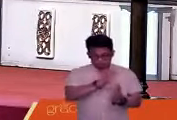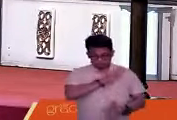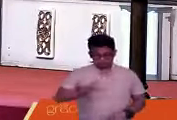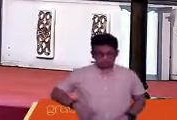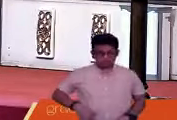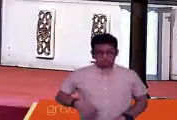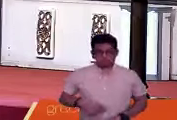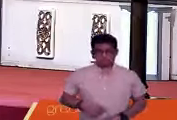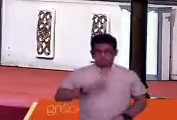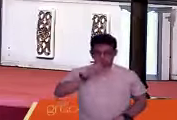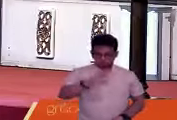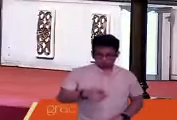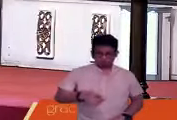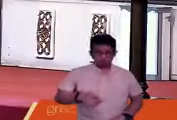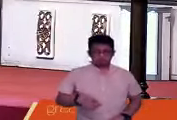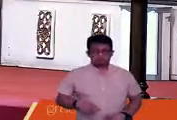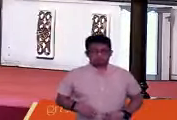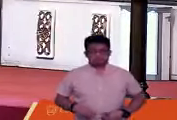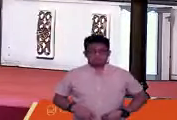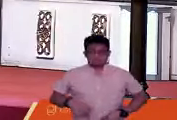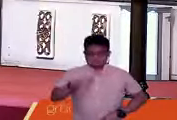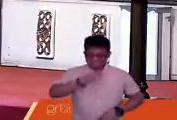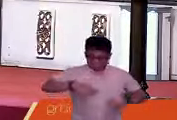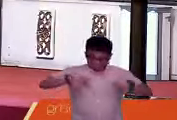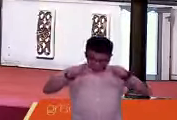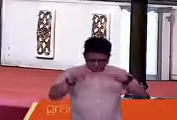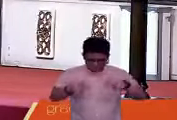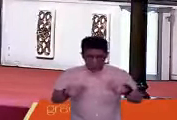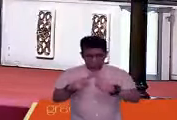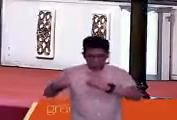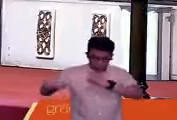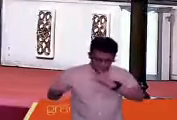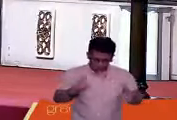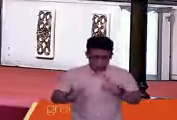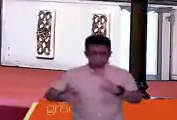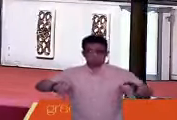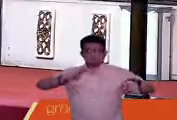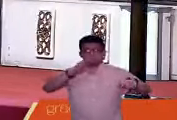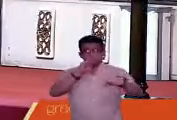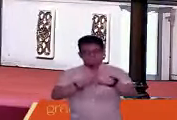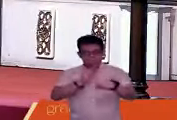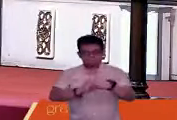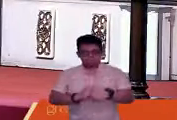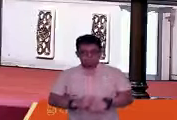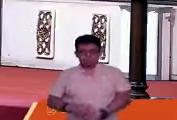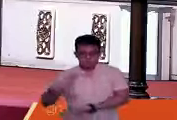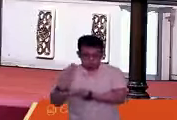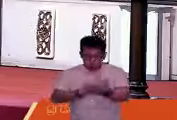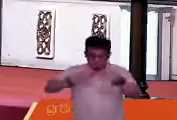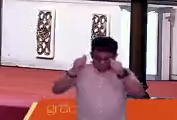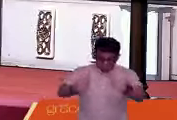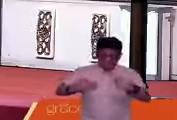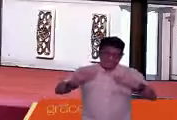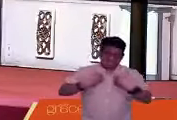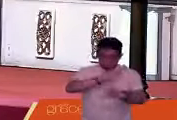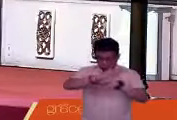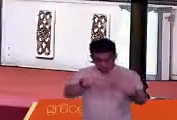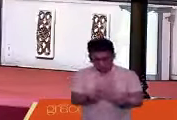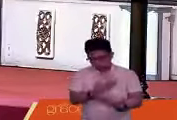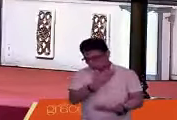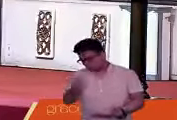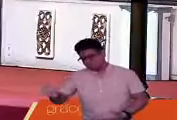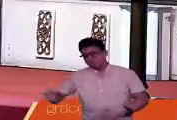is necessary to fulfill your ministry. Mauna nga, we can have all these things. Kung